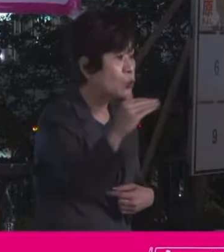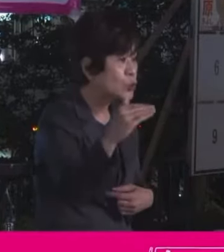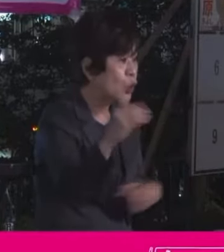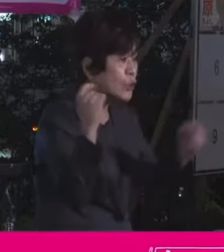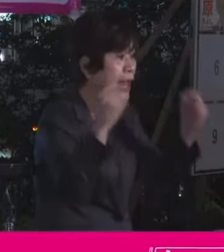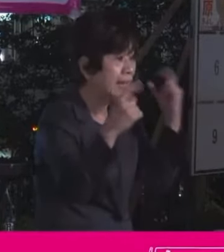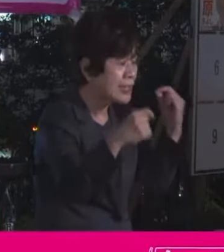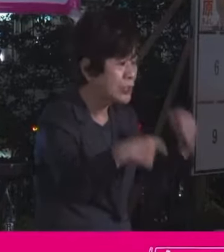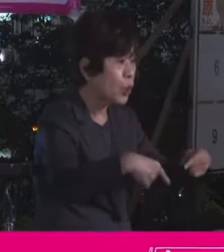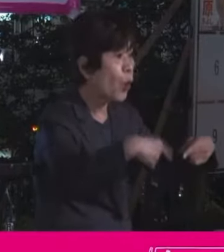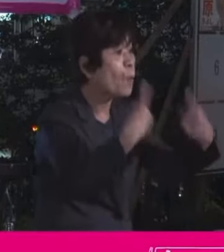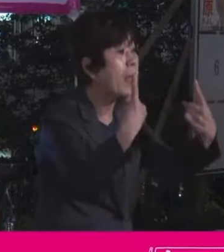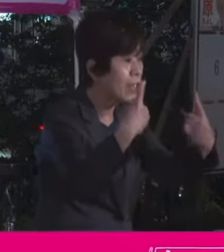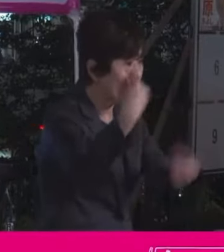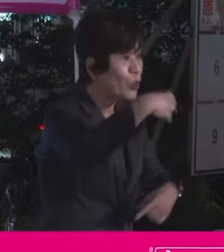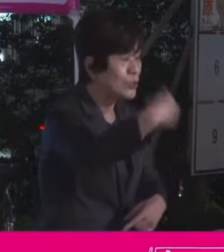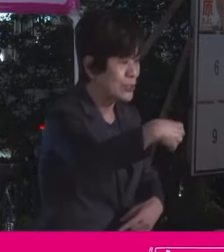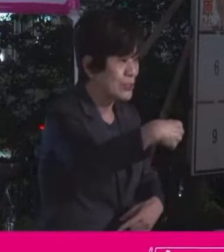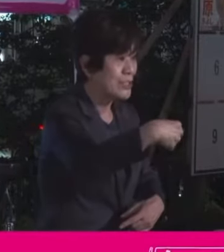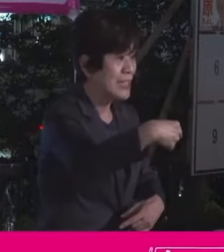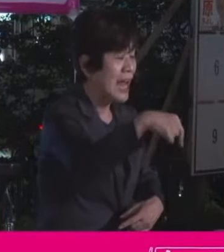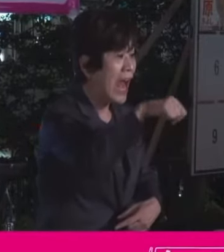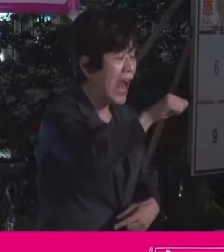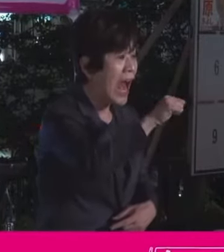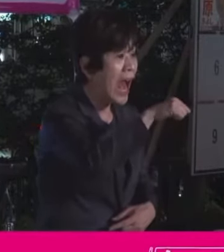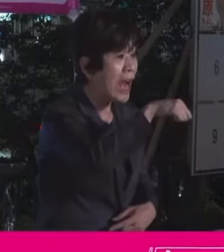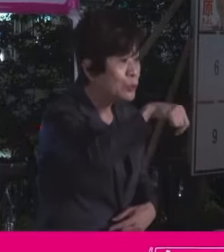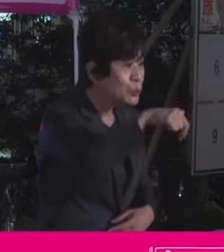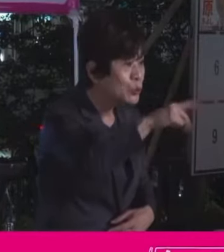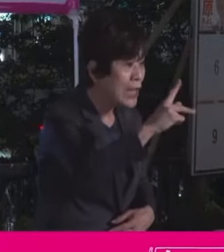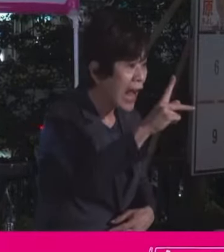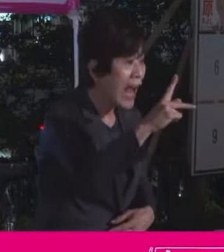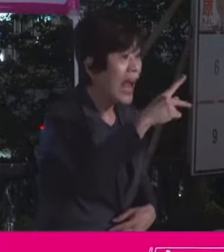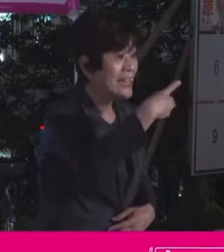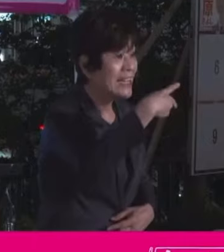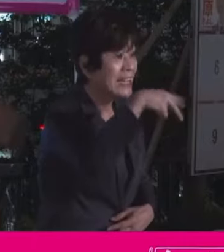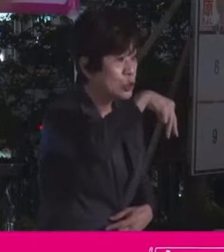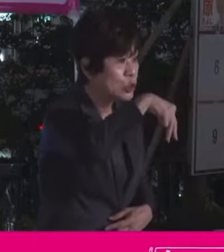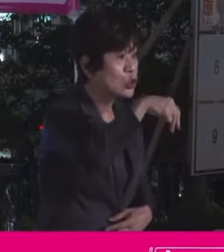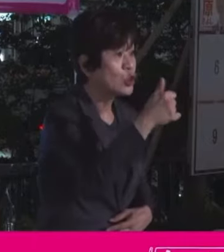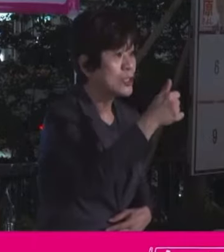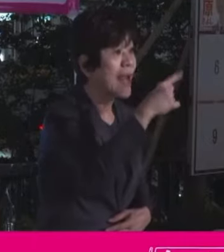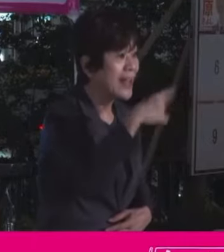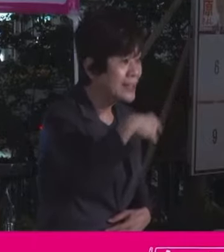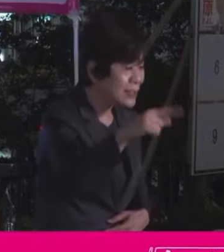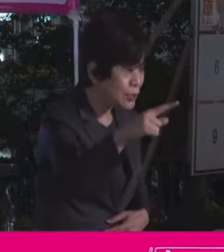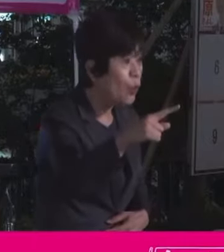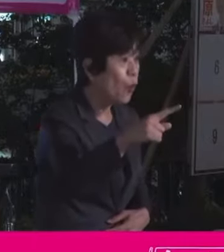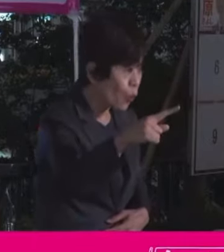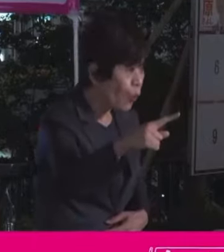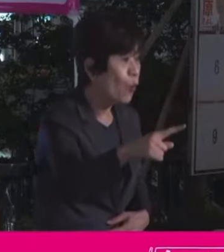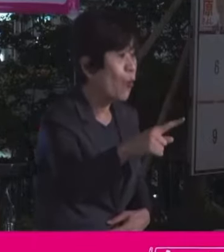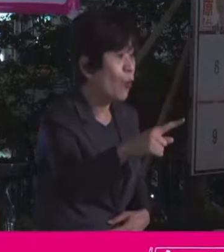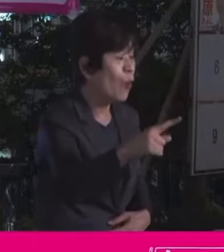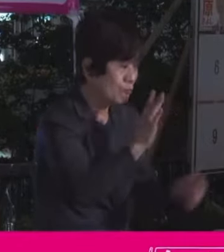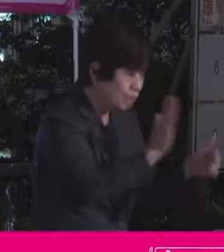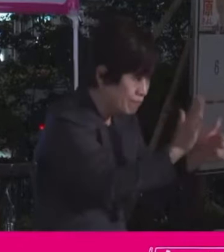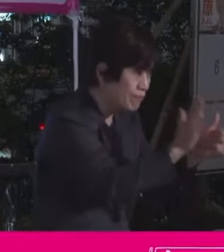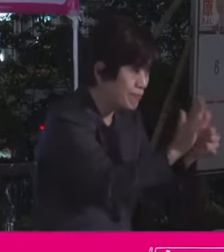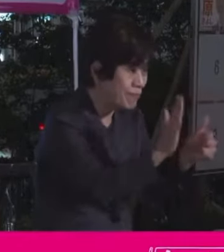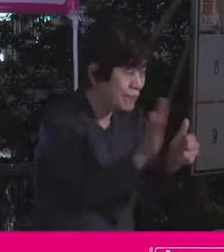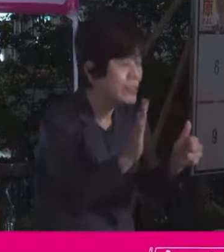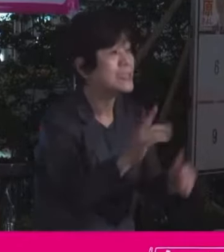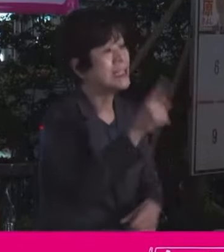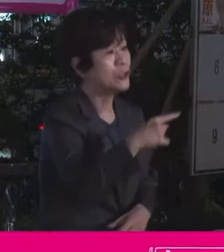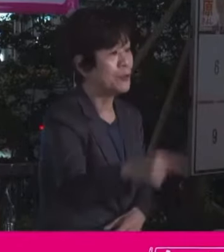政府の特別代表としてアフガニスタンの武装解除を担当された方でございます。そんなものが国会議員にいるかしたらいません。つまり